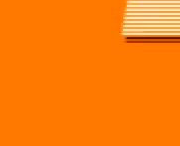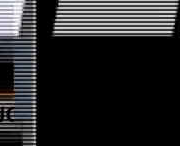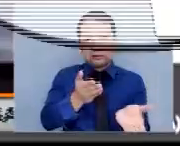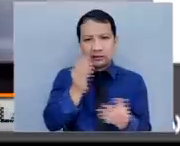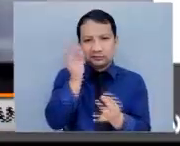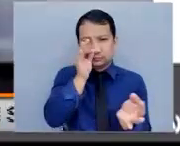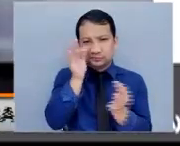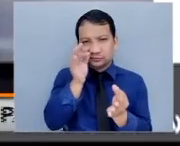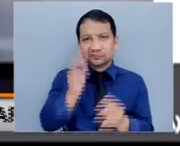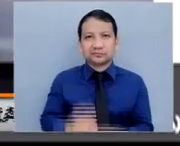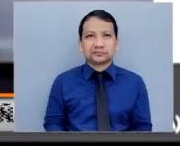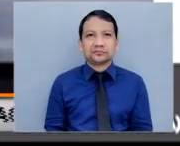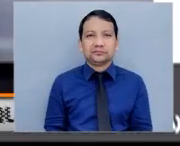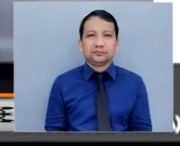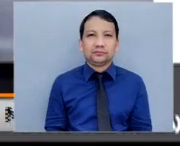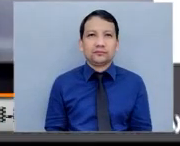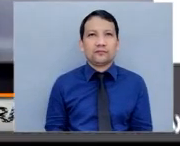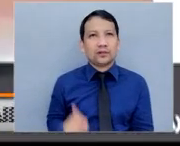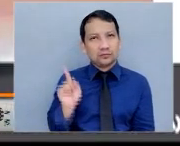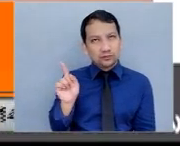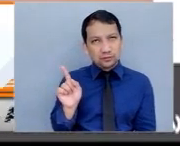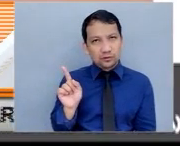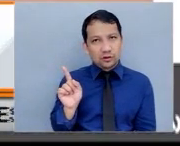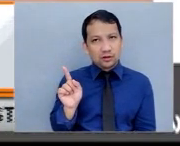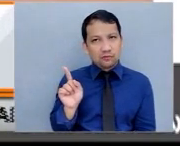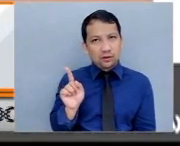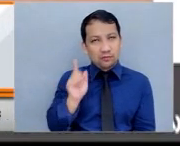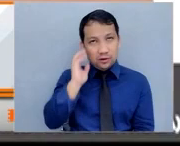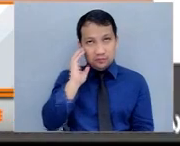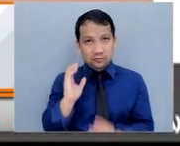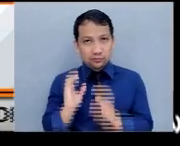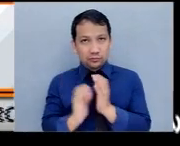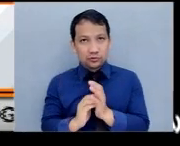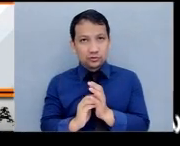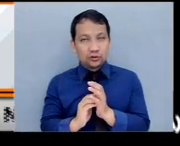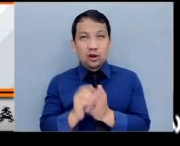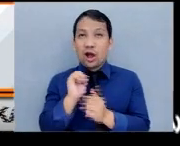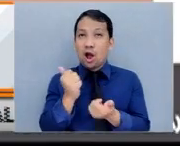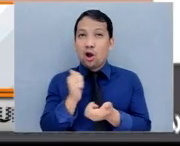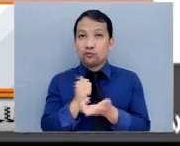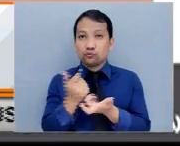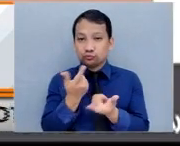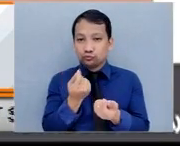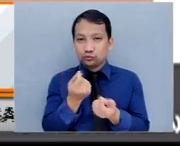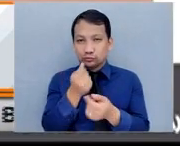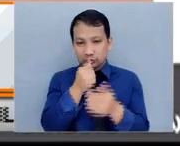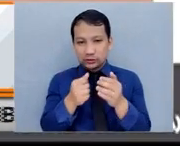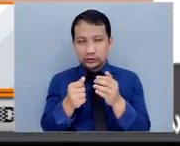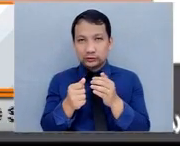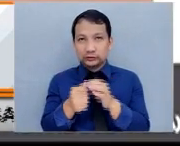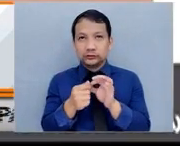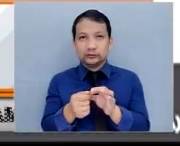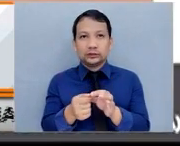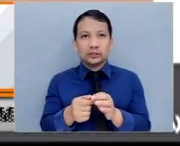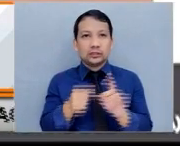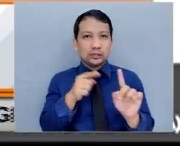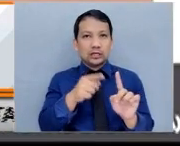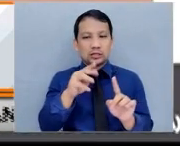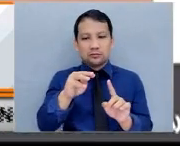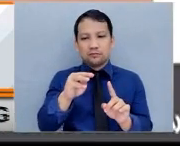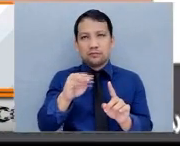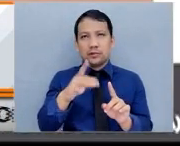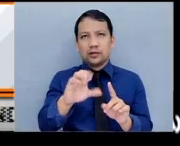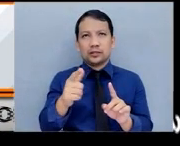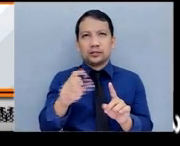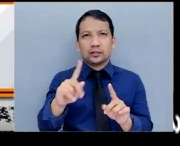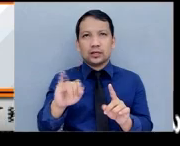Baños. Ito ang mga litrato mula sa reenactment ng pagtakas ng Bilibid inmate na si Michael Cataroja. Ipinakita